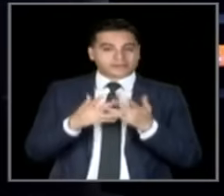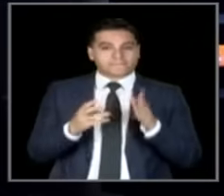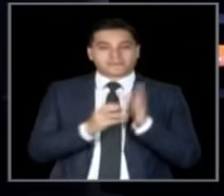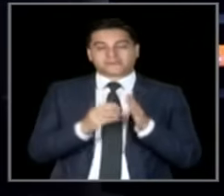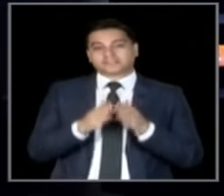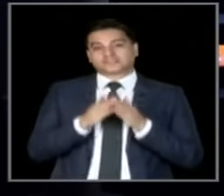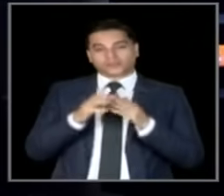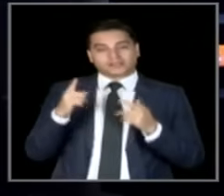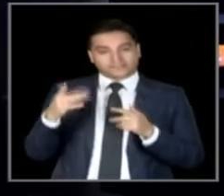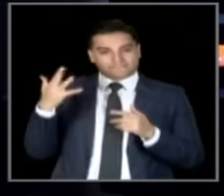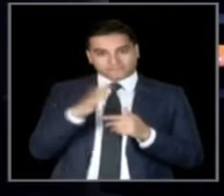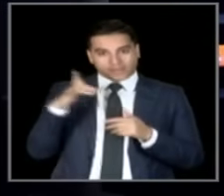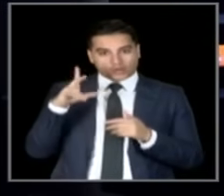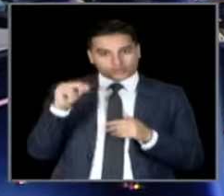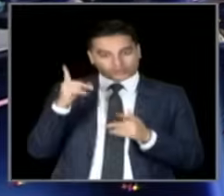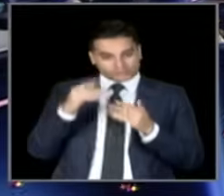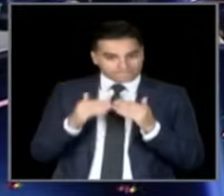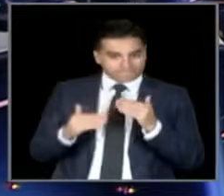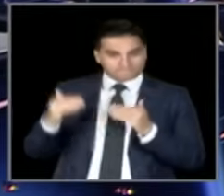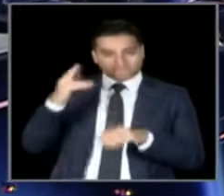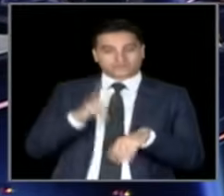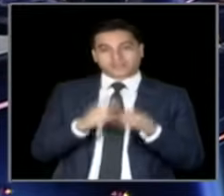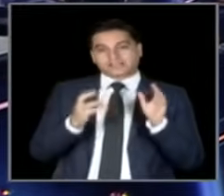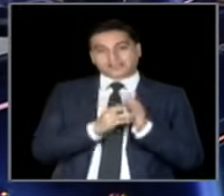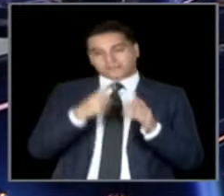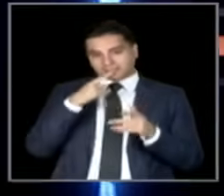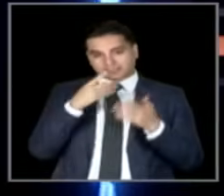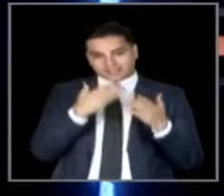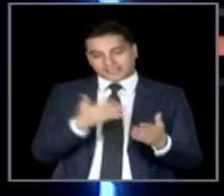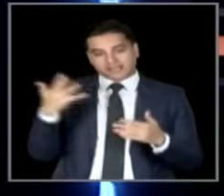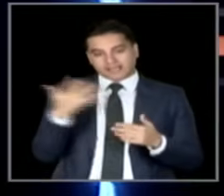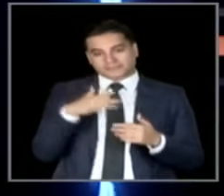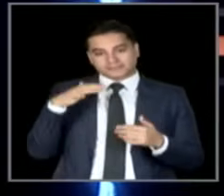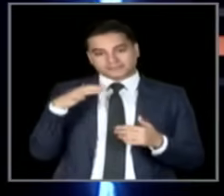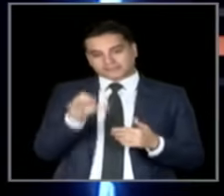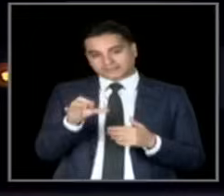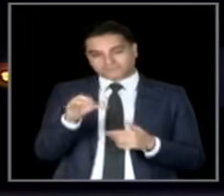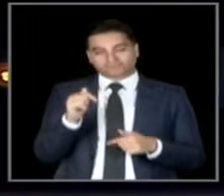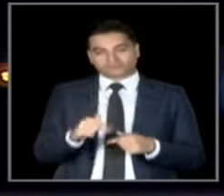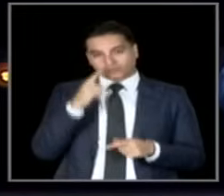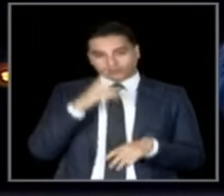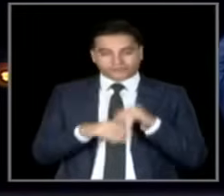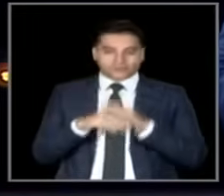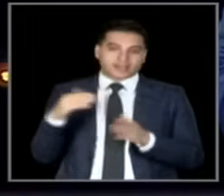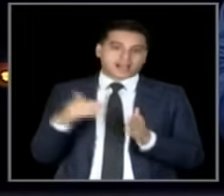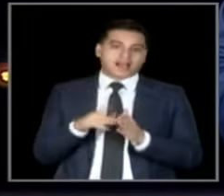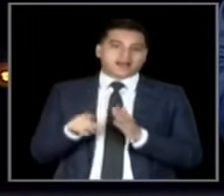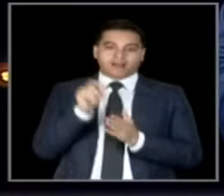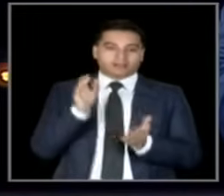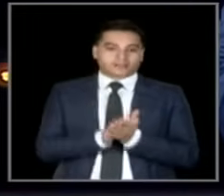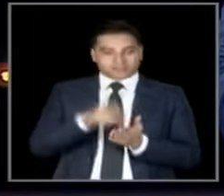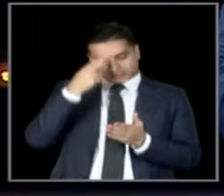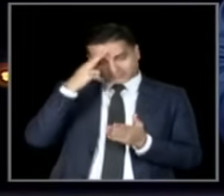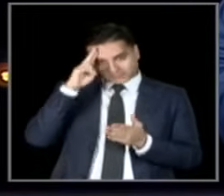جامعة السويس 120، جامعة اسكندرية 90. ودلوقتي مع آخر فقرة